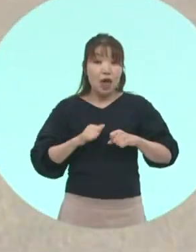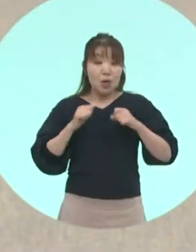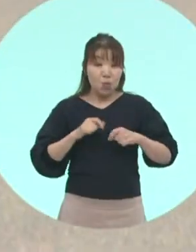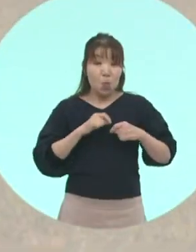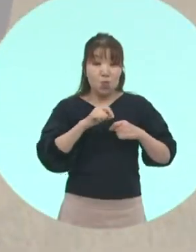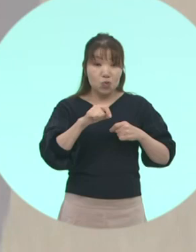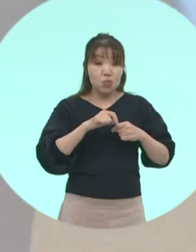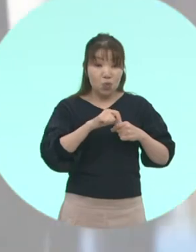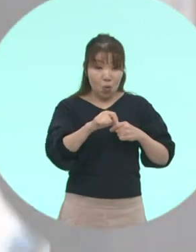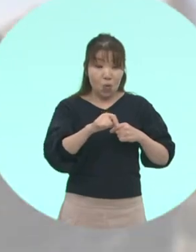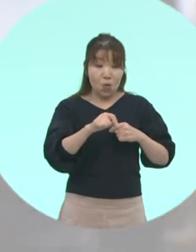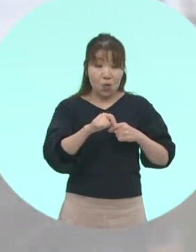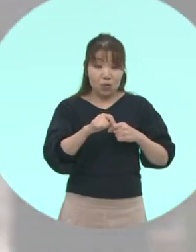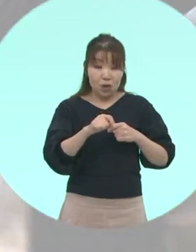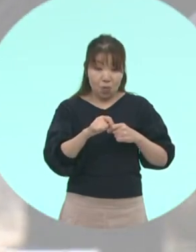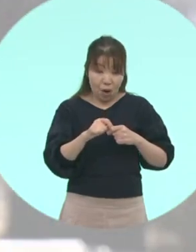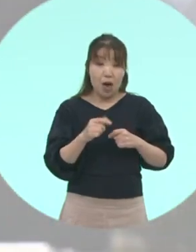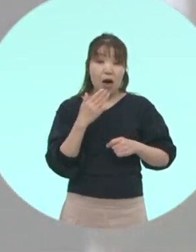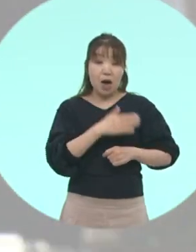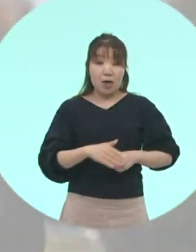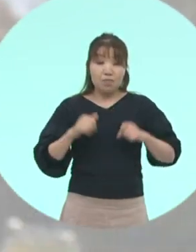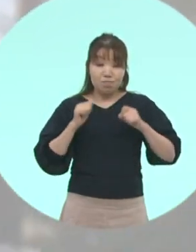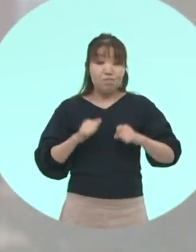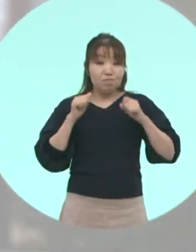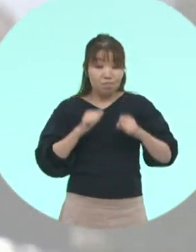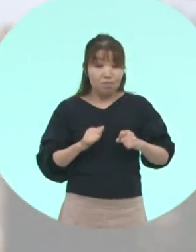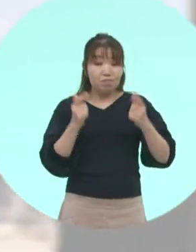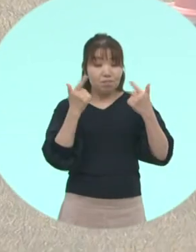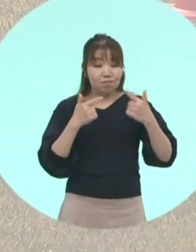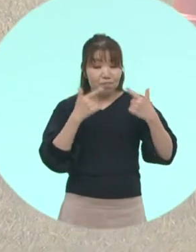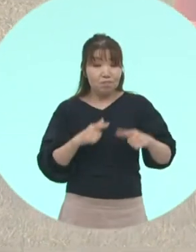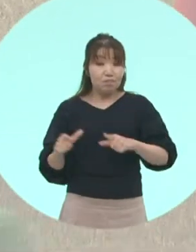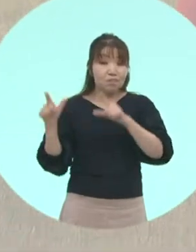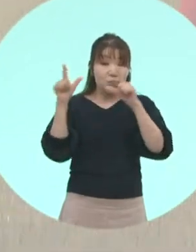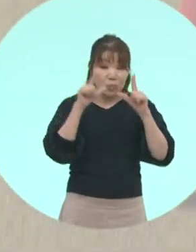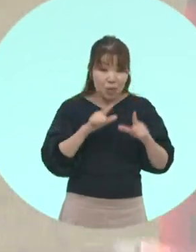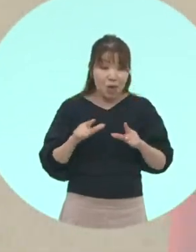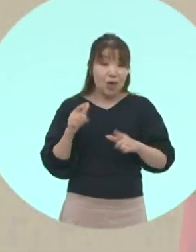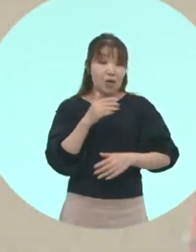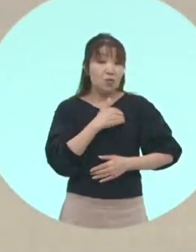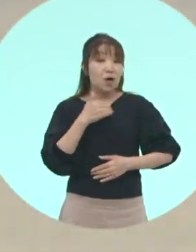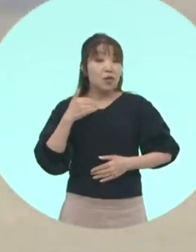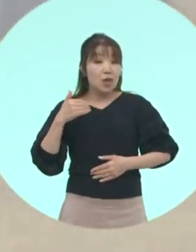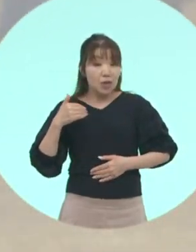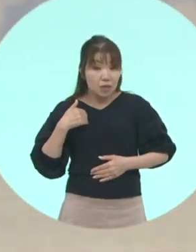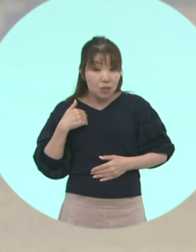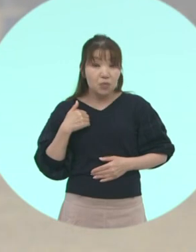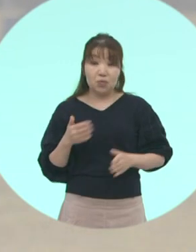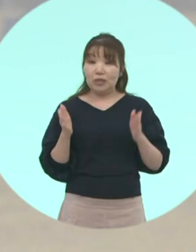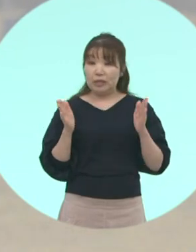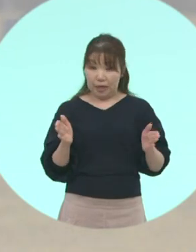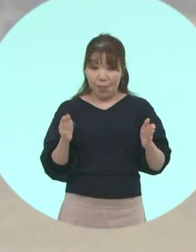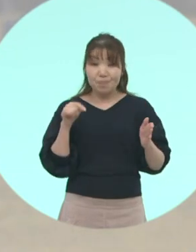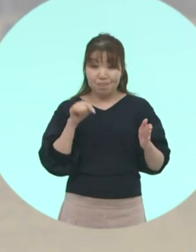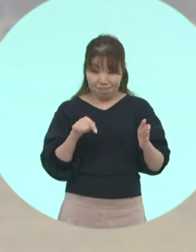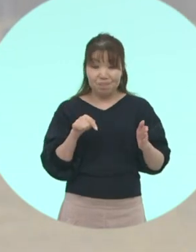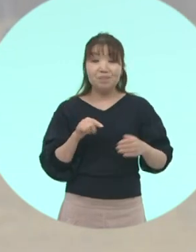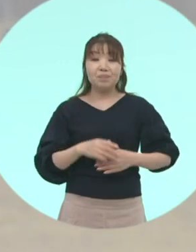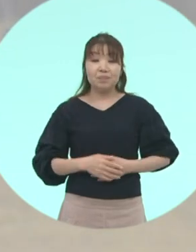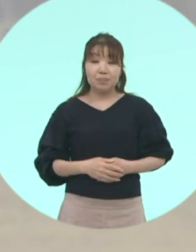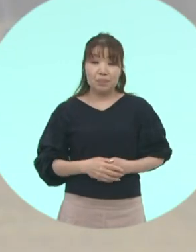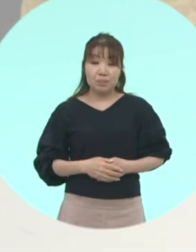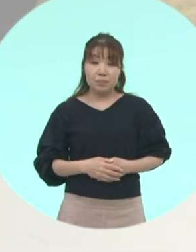とは健康上の問題で日常生活が制限されることなく生活できる期間を指します。